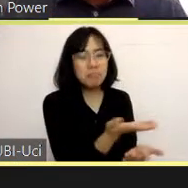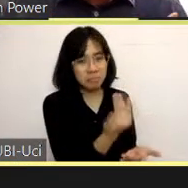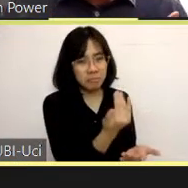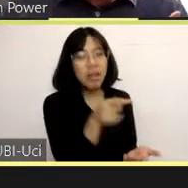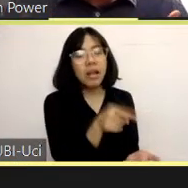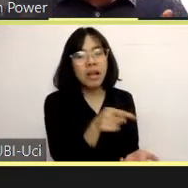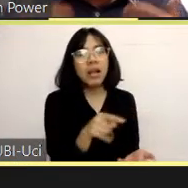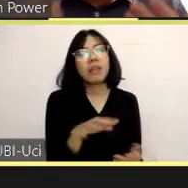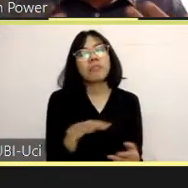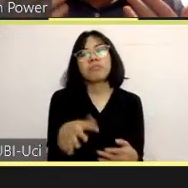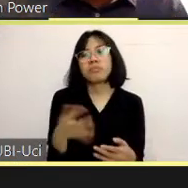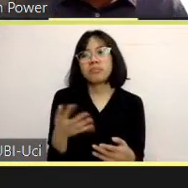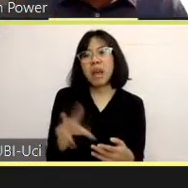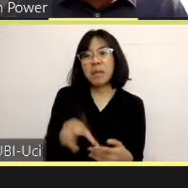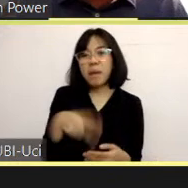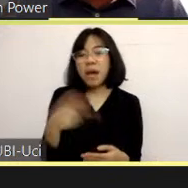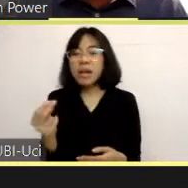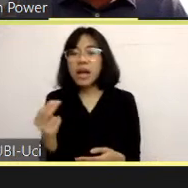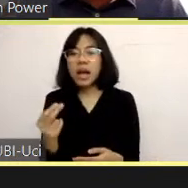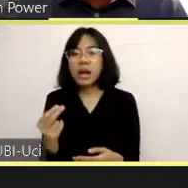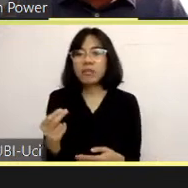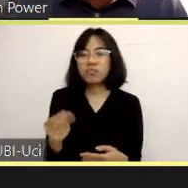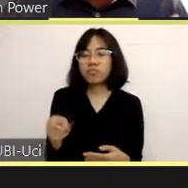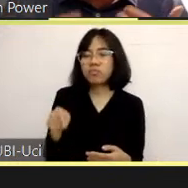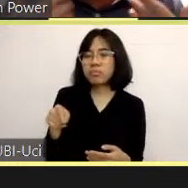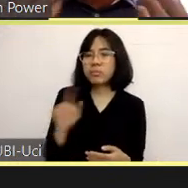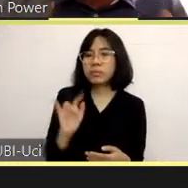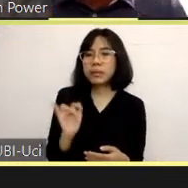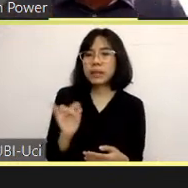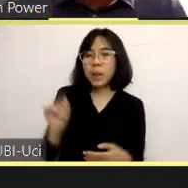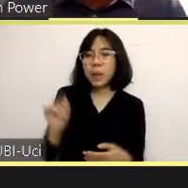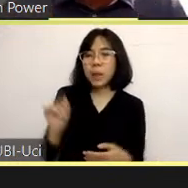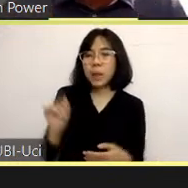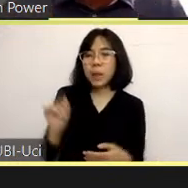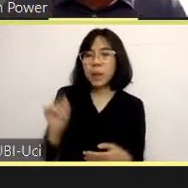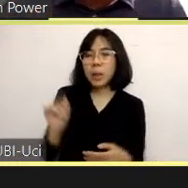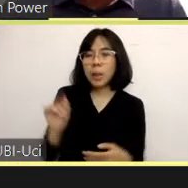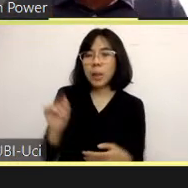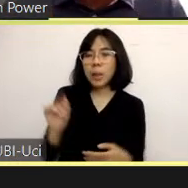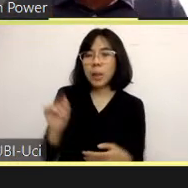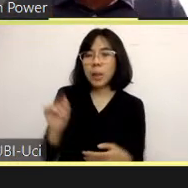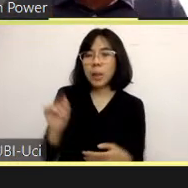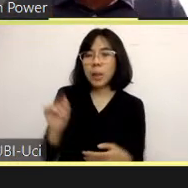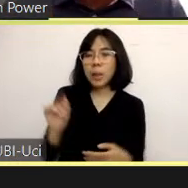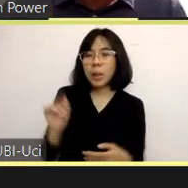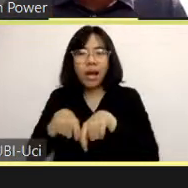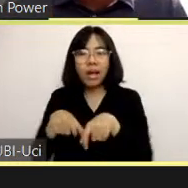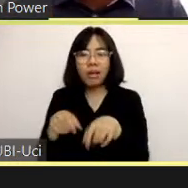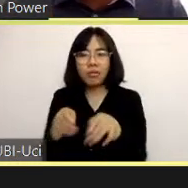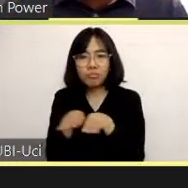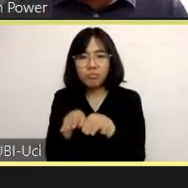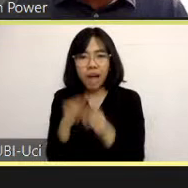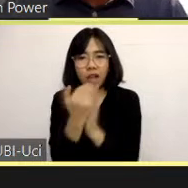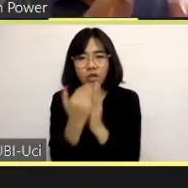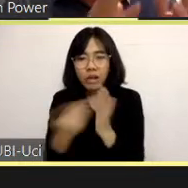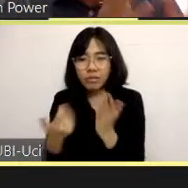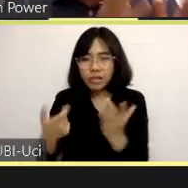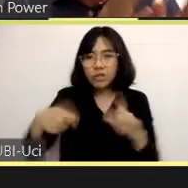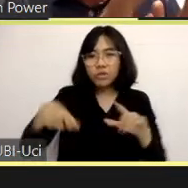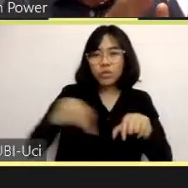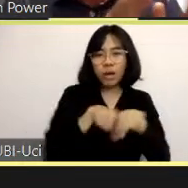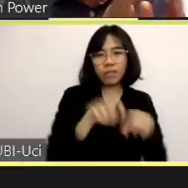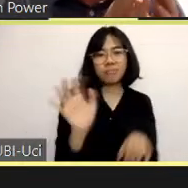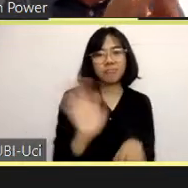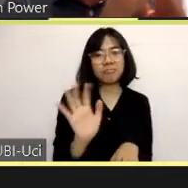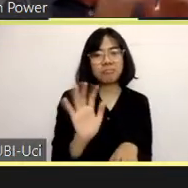menjaga dan meneruskan sikap politik yang sesuai dengan keinginan para konstituennya. Di Indonesia pada